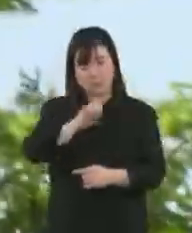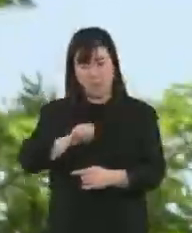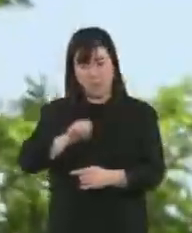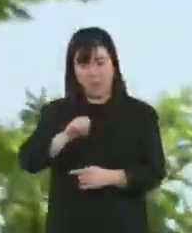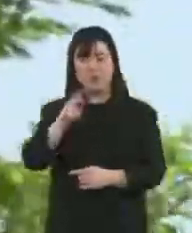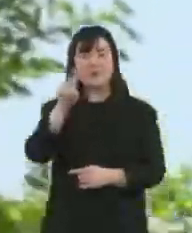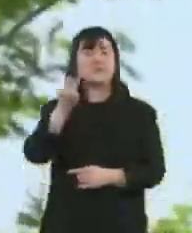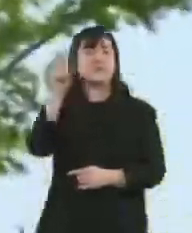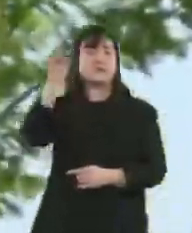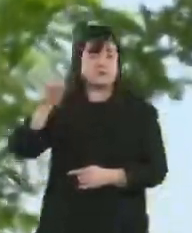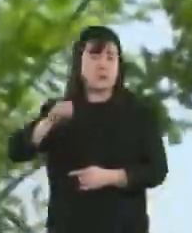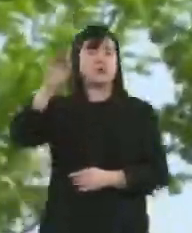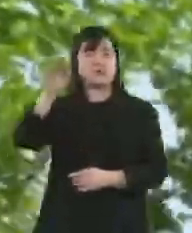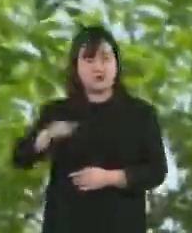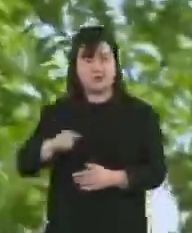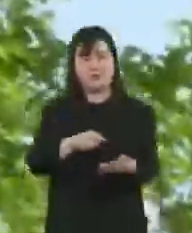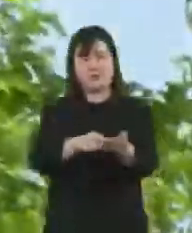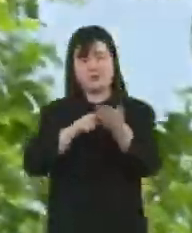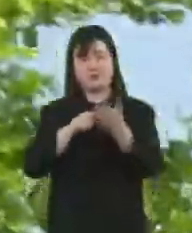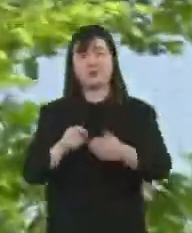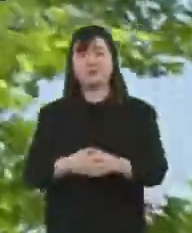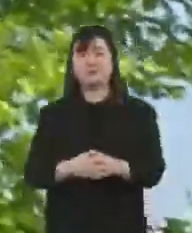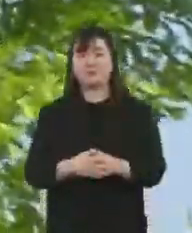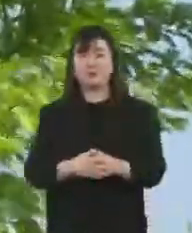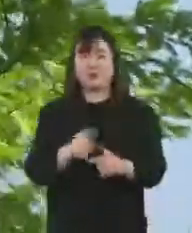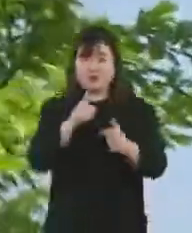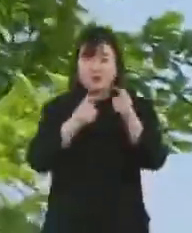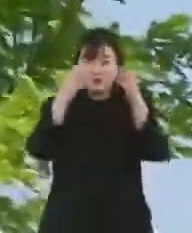10%와 22% 낮은 것으로 나타나